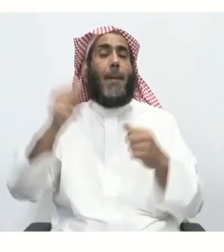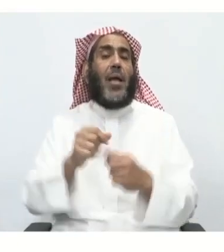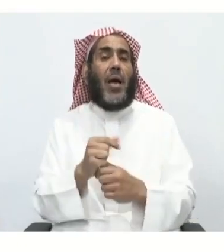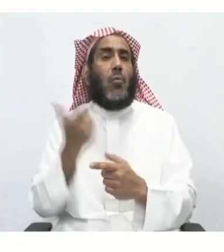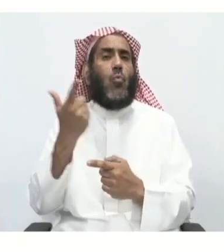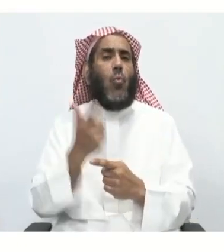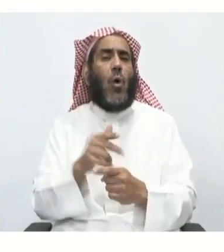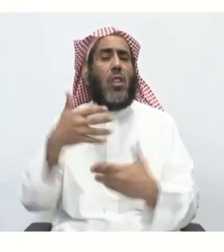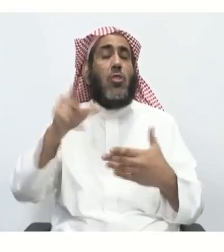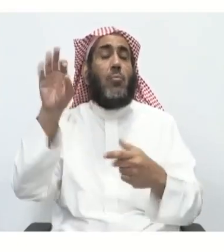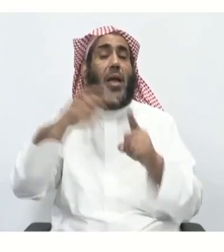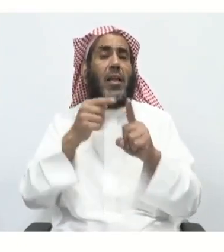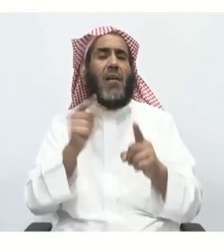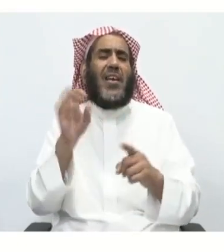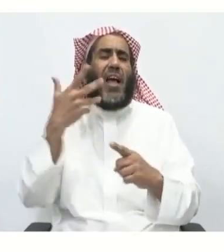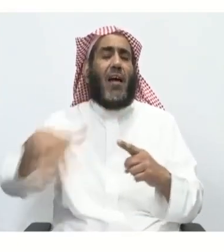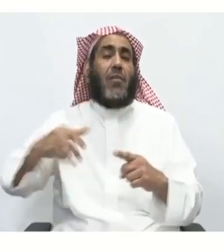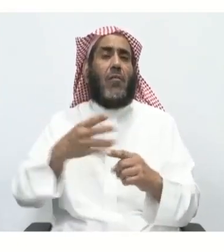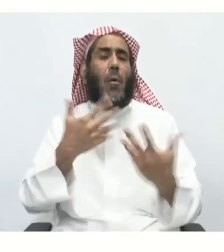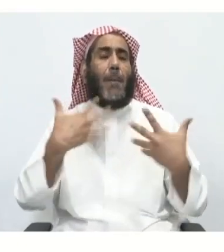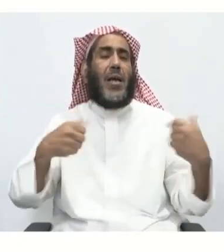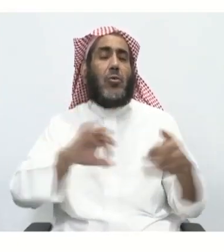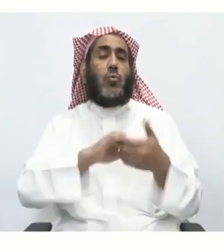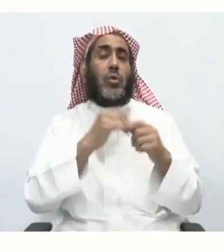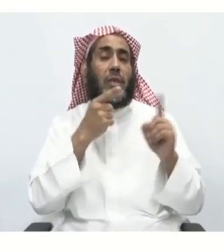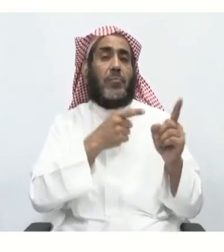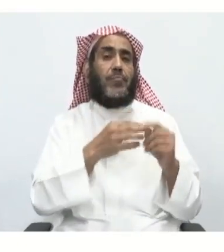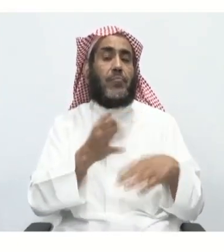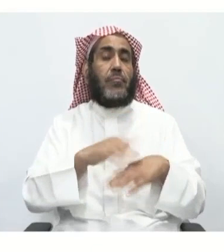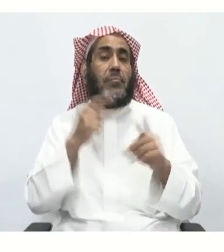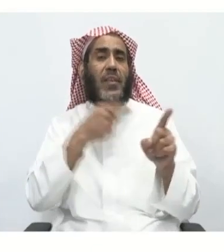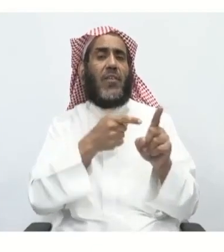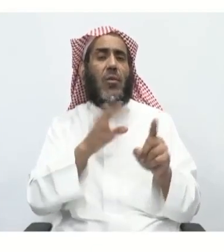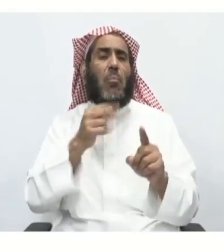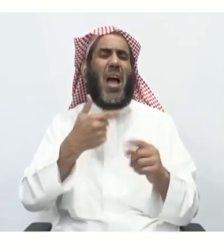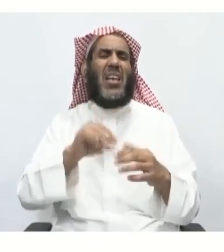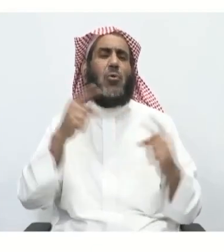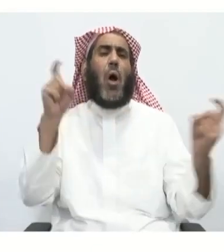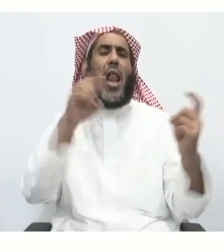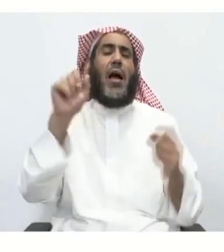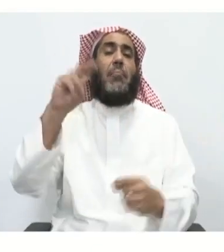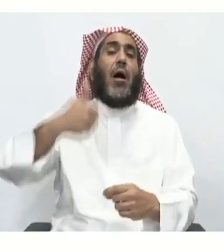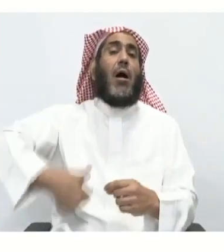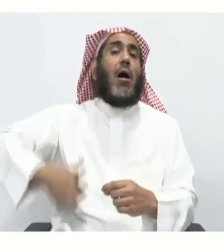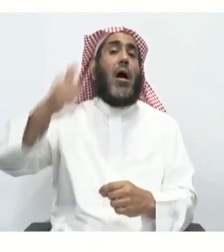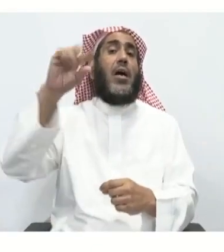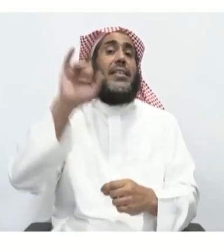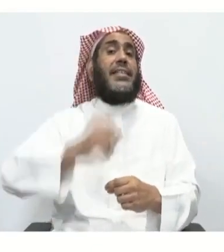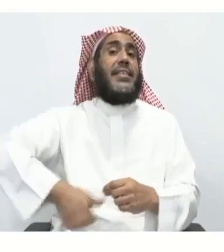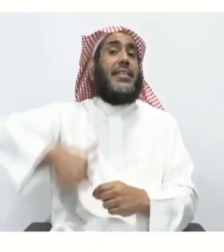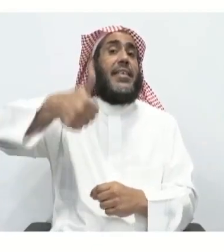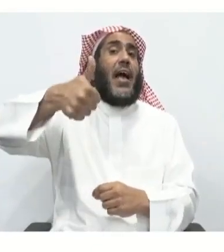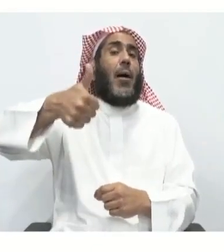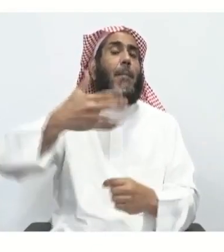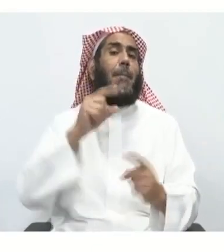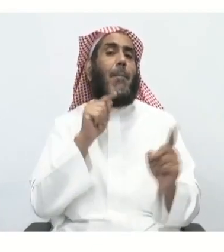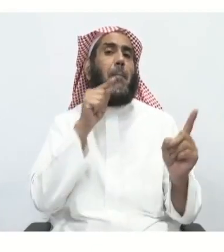الذبياني فتى تم فيه ما يسر صديقه على ان فيه ما يسوء الاعادي